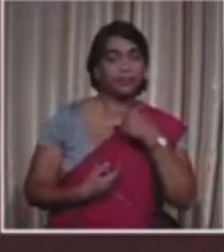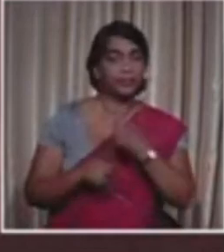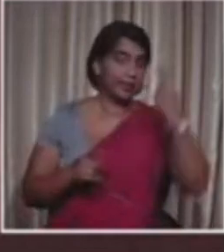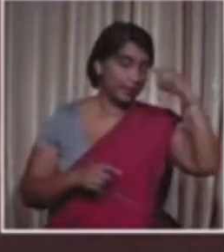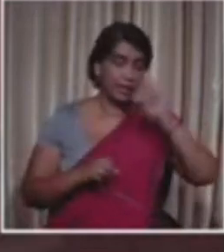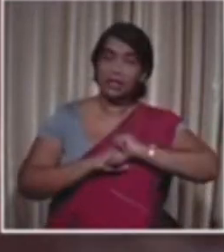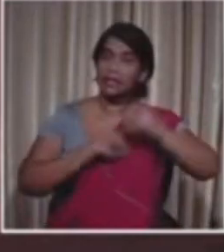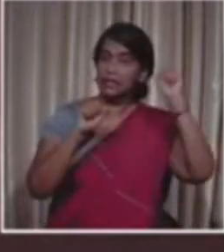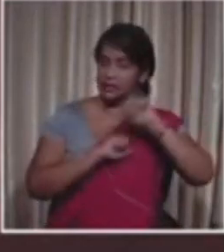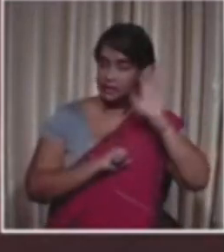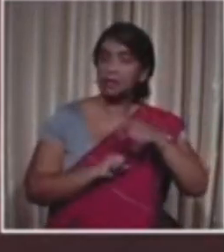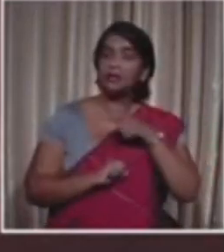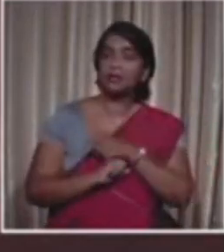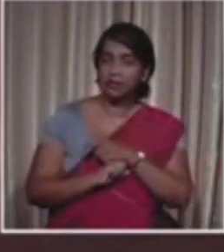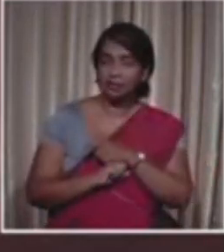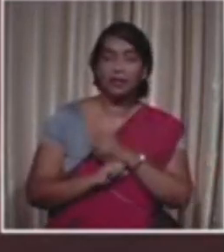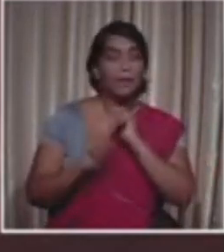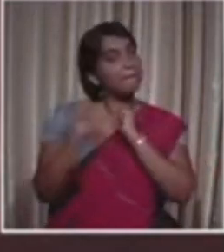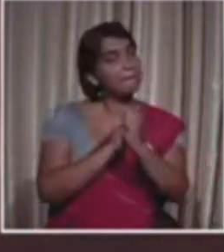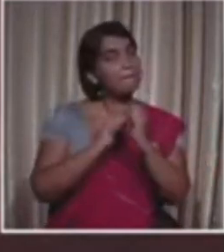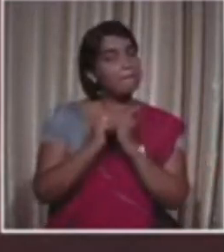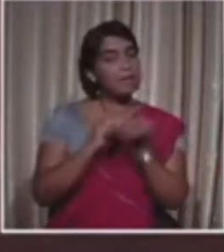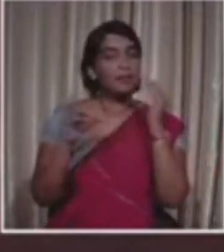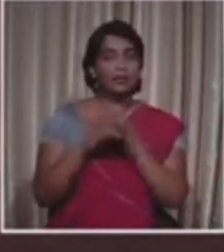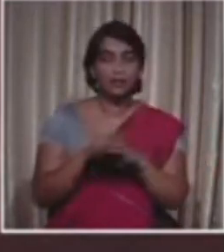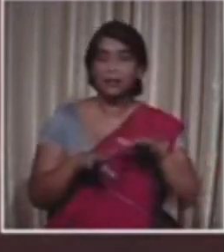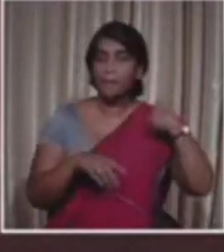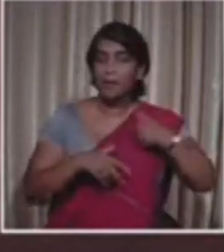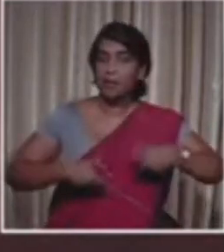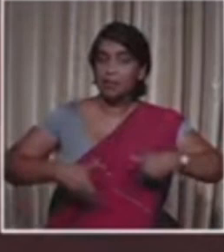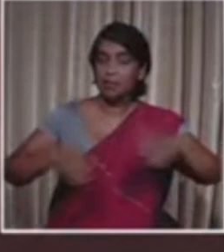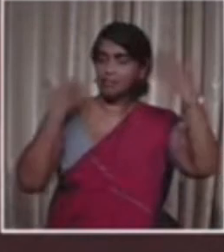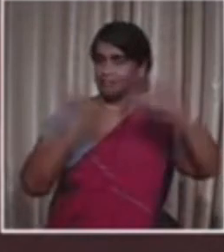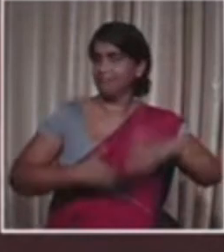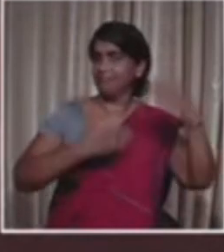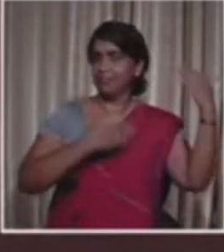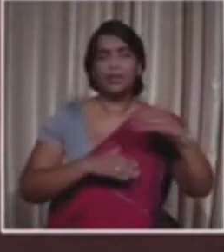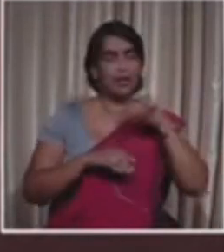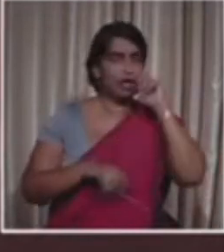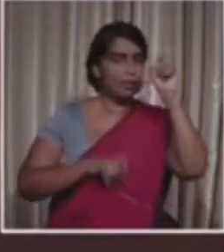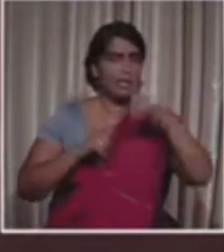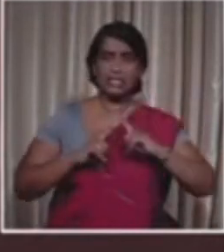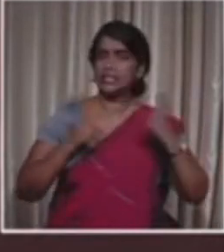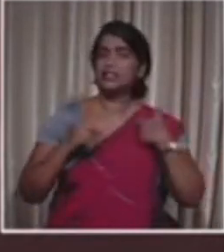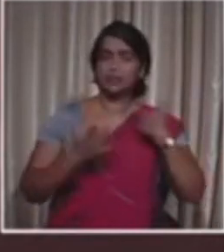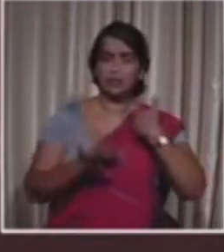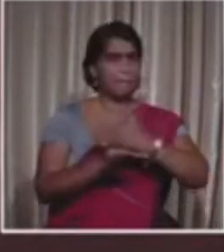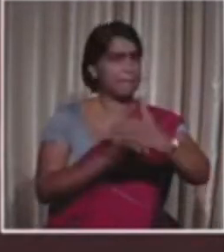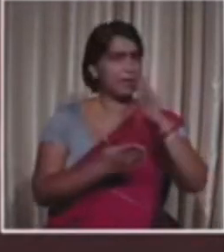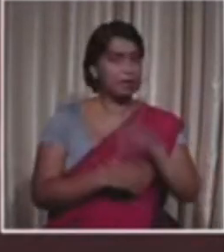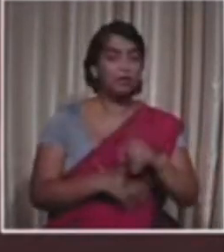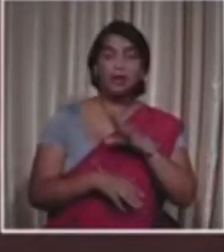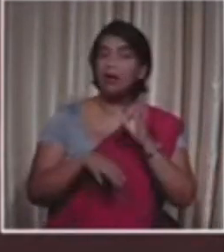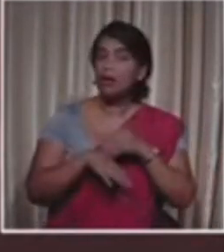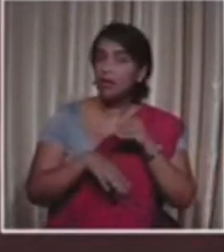පැවති උද්ඝෝෂණවලදී පස්සත් යොදාගෙන ප්‍රධාන මාර්ග අවහිර කෙරුණා සාමාන්‍ය ජන ජීවිතයට බාධා කළා